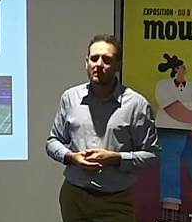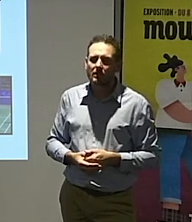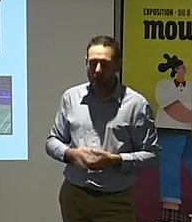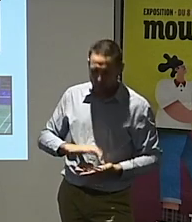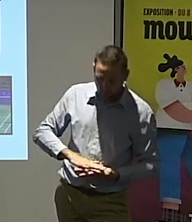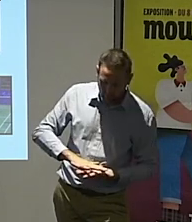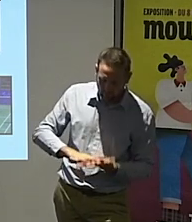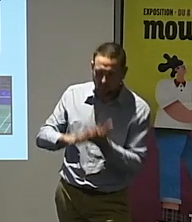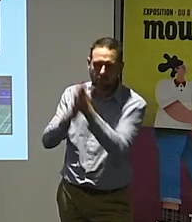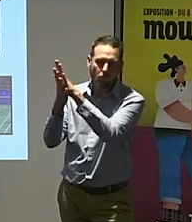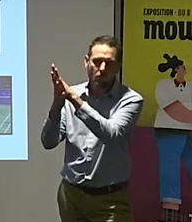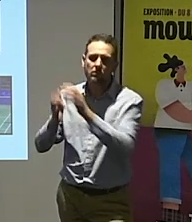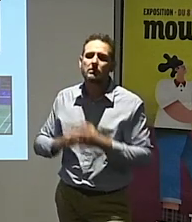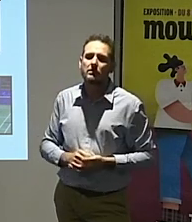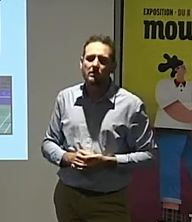Développement.